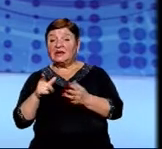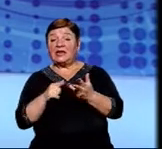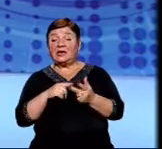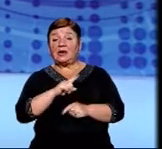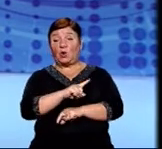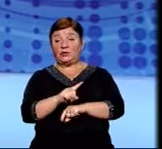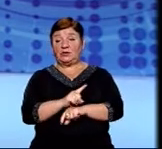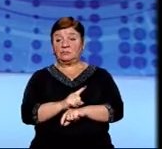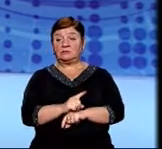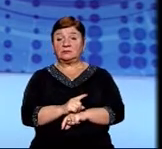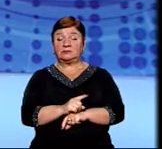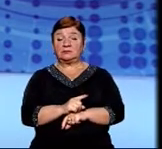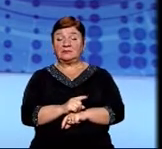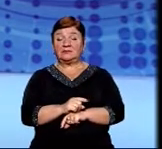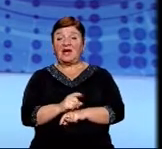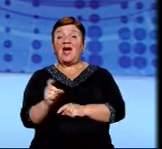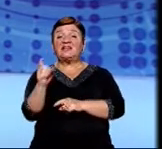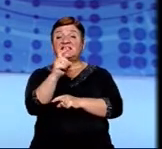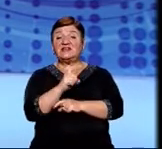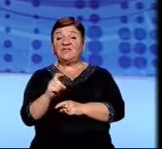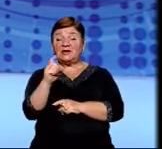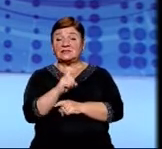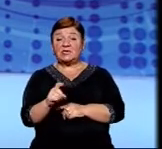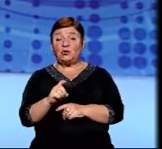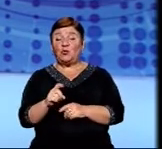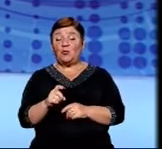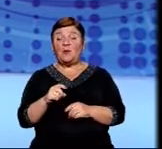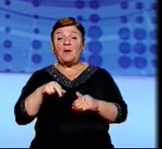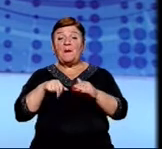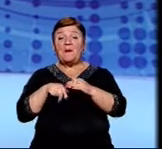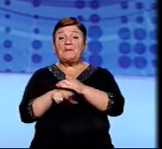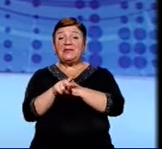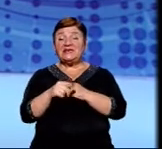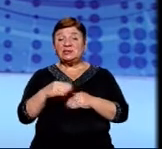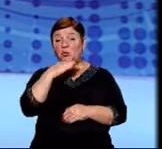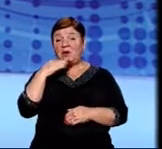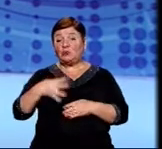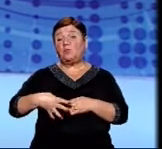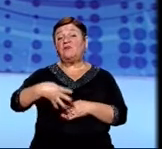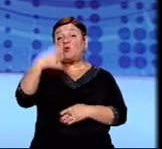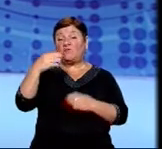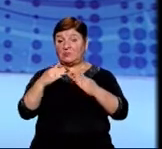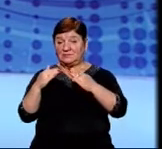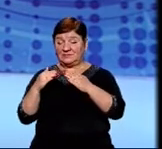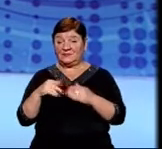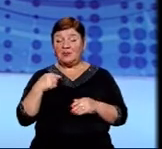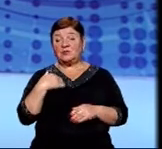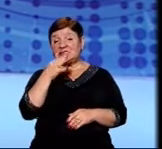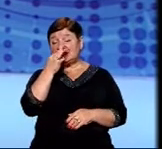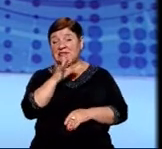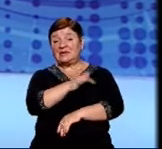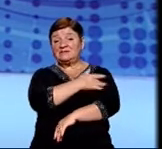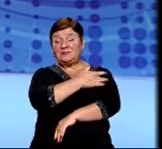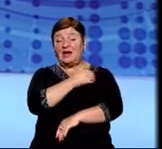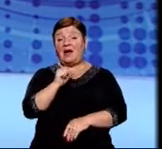годин. Дезінфекцію під'їздів у багатоповерхових будинках проводять в Ужгороді. Про це сказала керівниця відділу прибирання